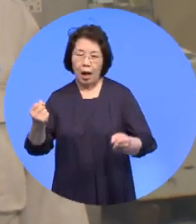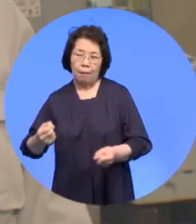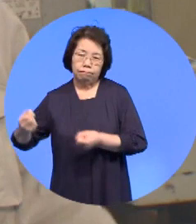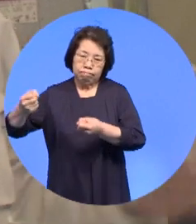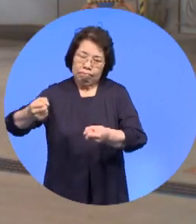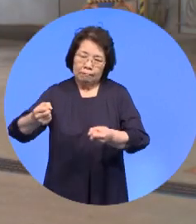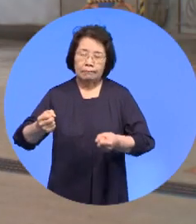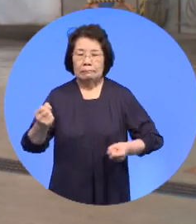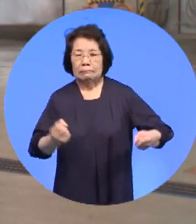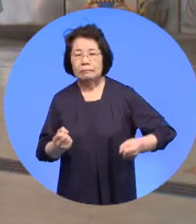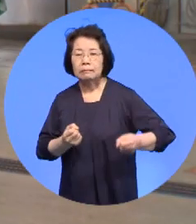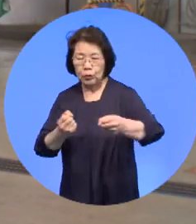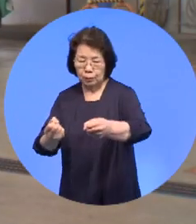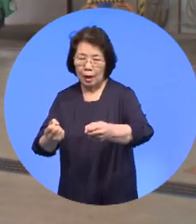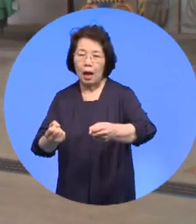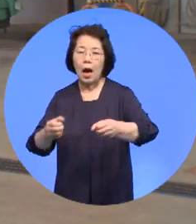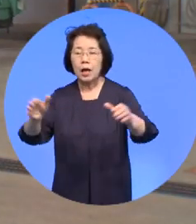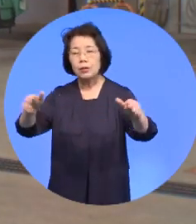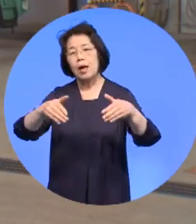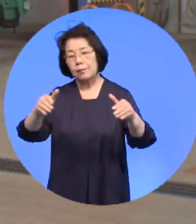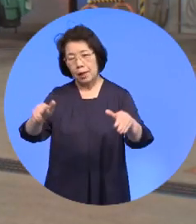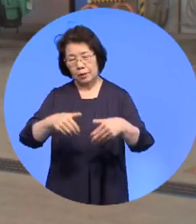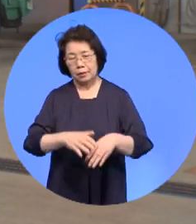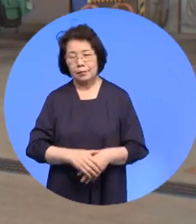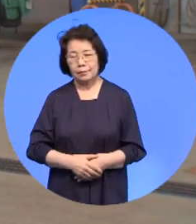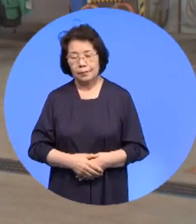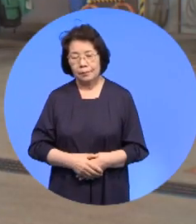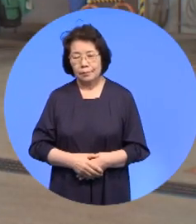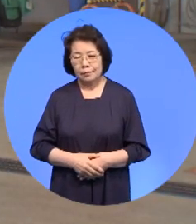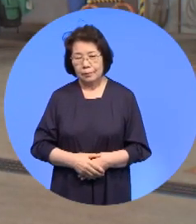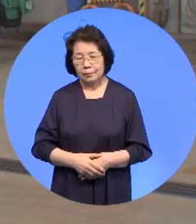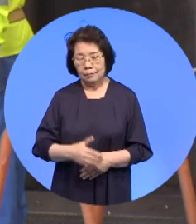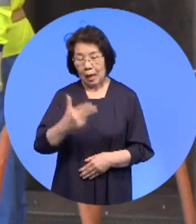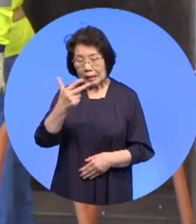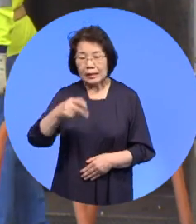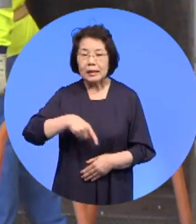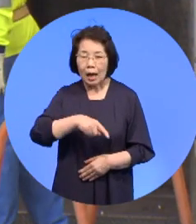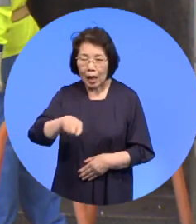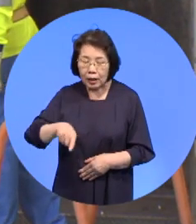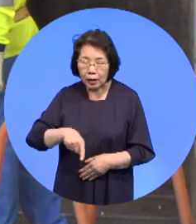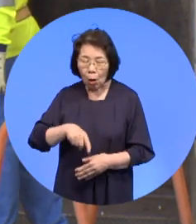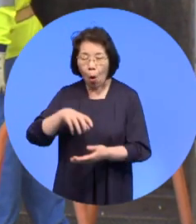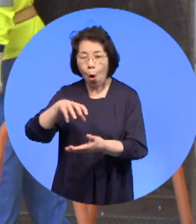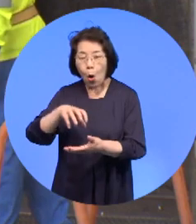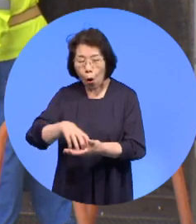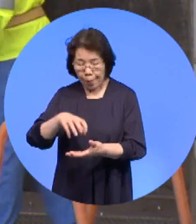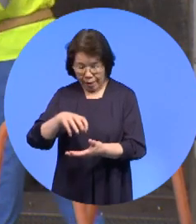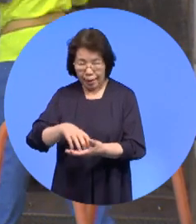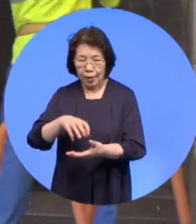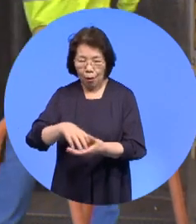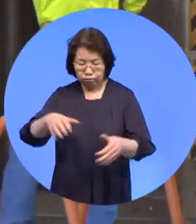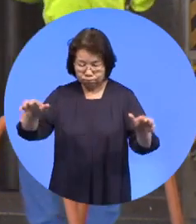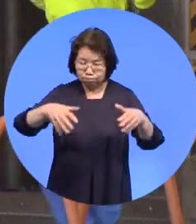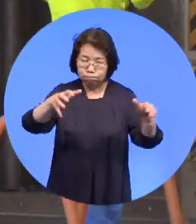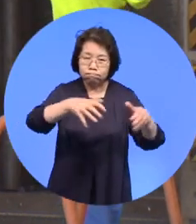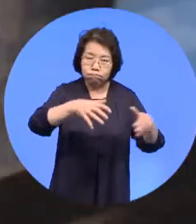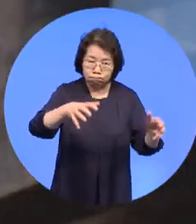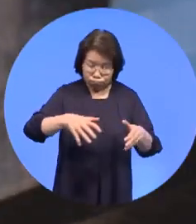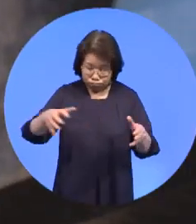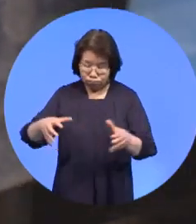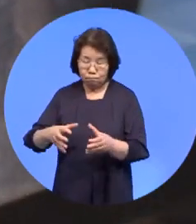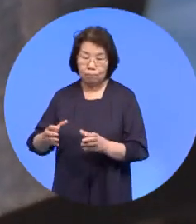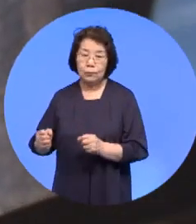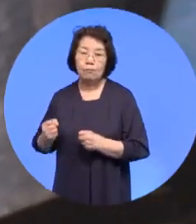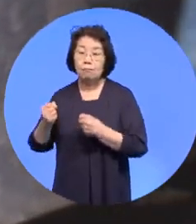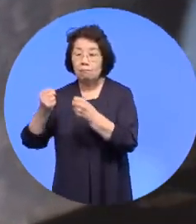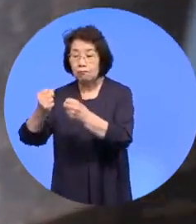ますかここは街中からゴミ収集車が運んできたゴミを集める場所なんです